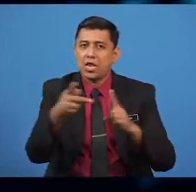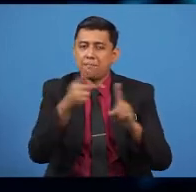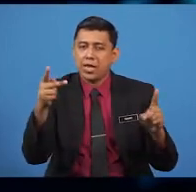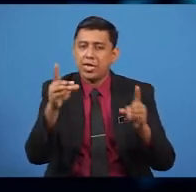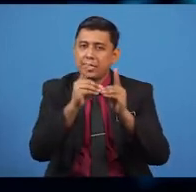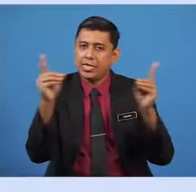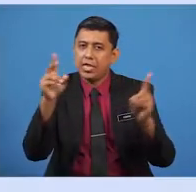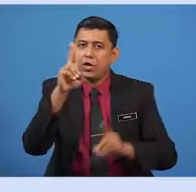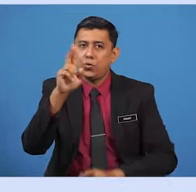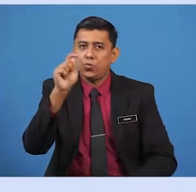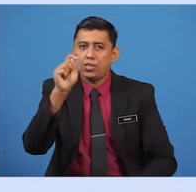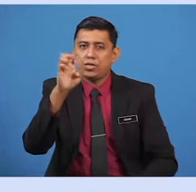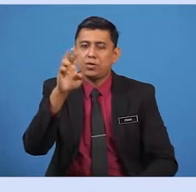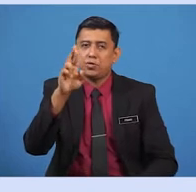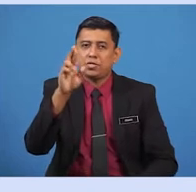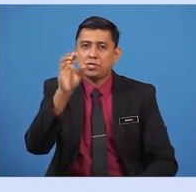dinding uterus?